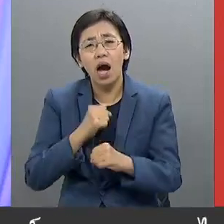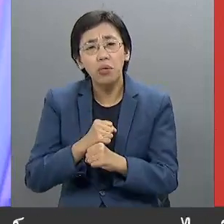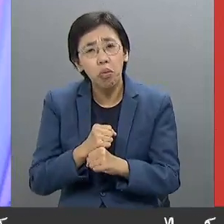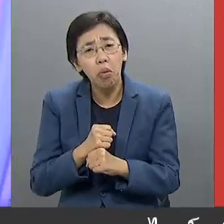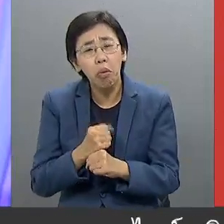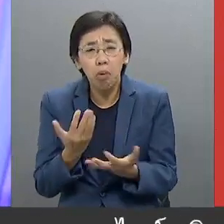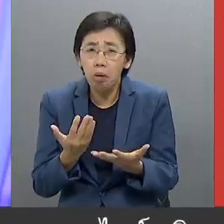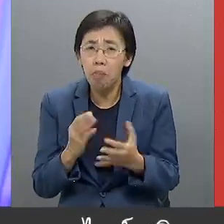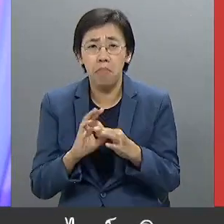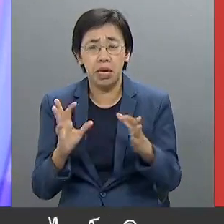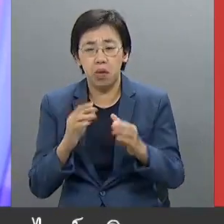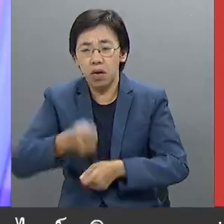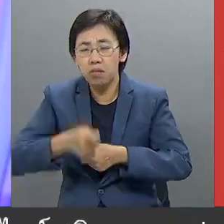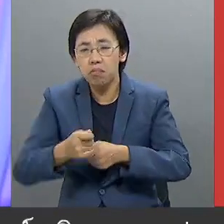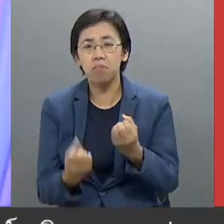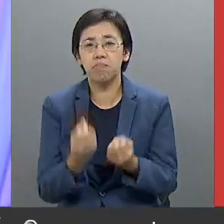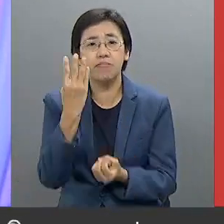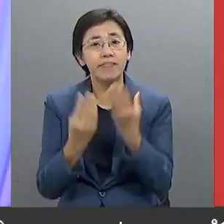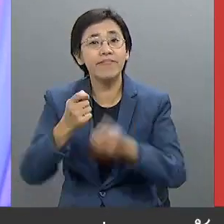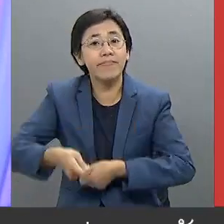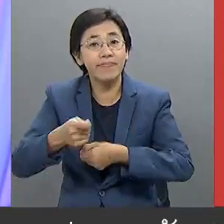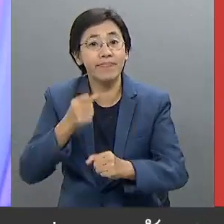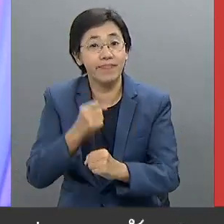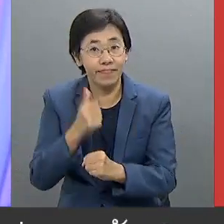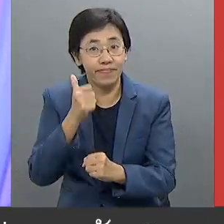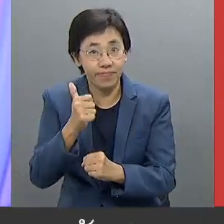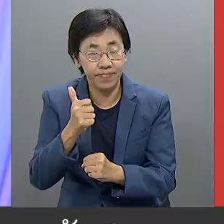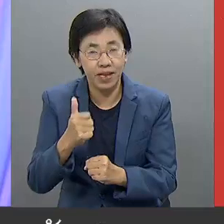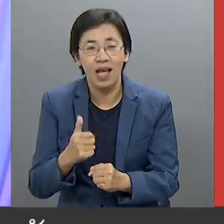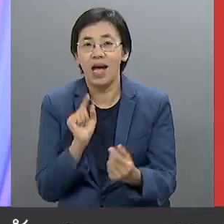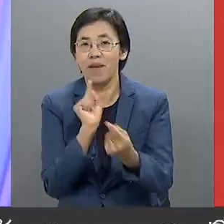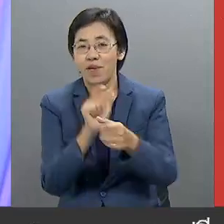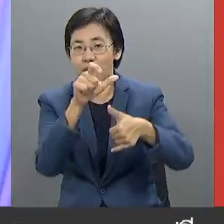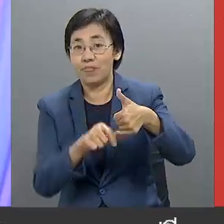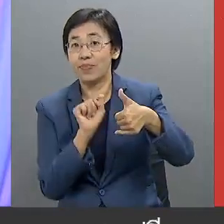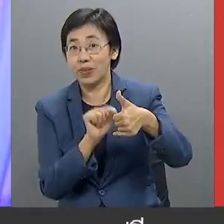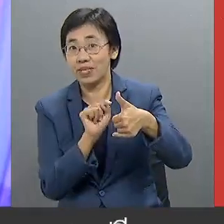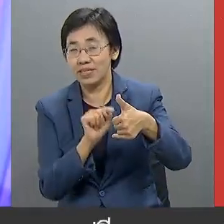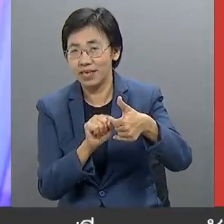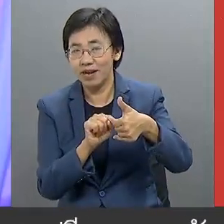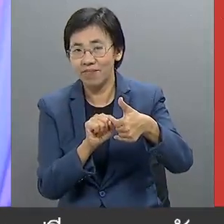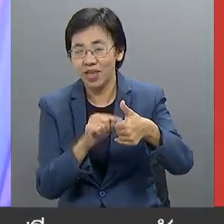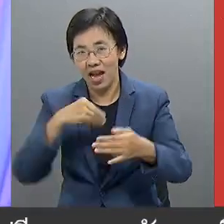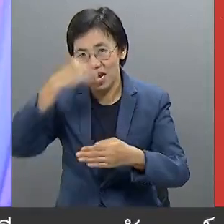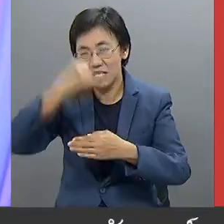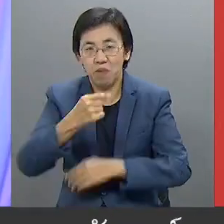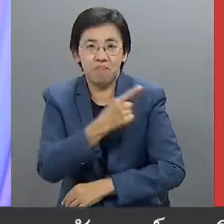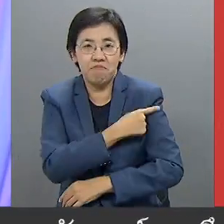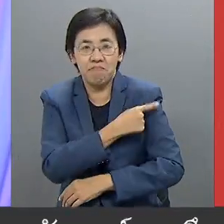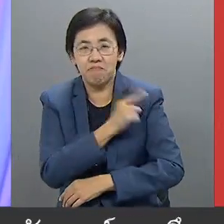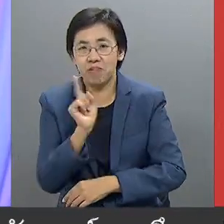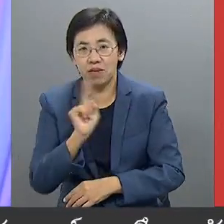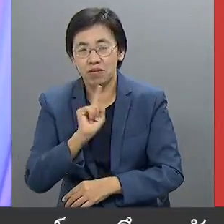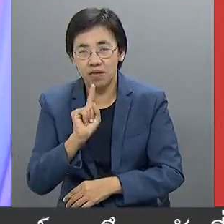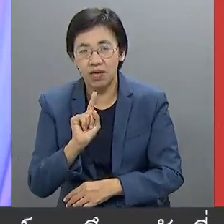พืชทำการเกษตรได้เหมือนกันพาคุณผู้ชมไปรู้จักกับเกษตรกรคนหนึ่งนะครับเป็นบัณฑิตจบใหม่อยู่ที่จังหวัดกำแพงเพชรที่ส